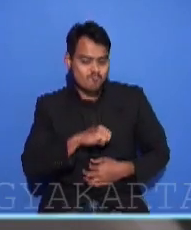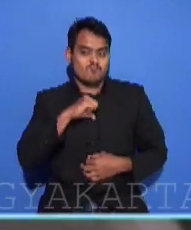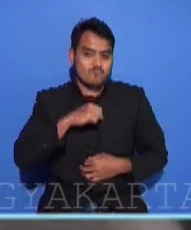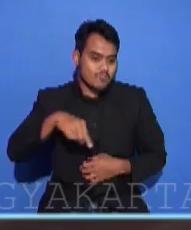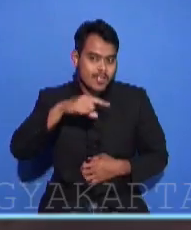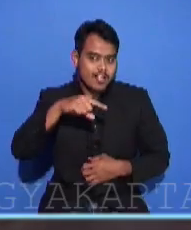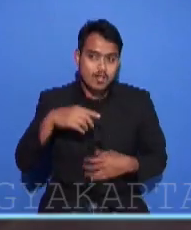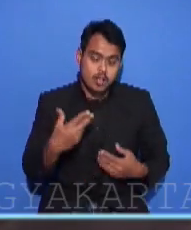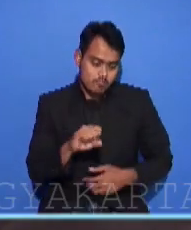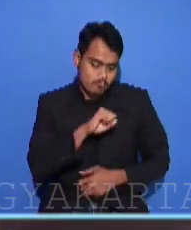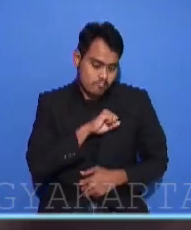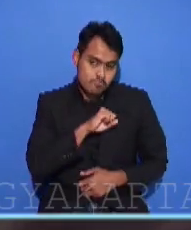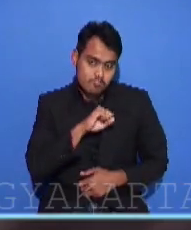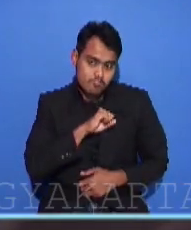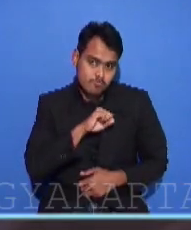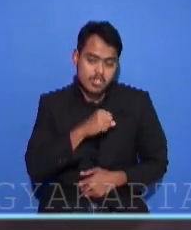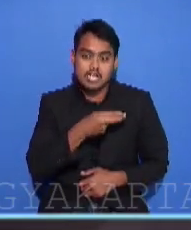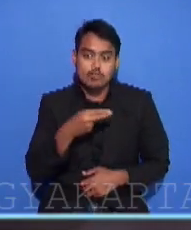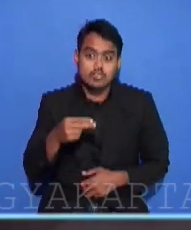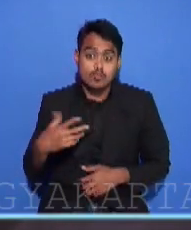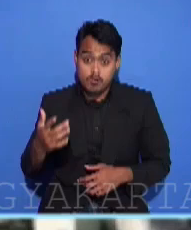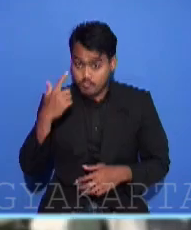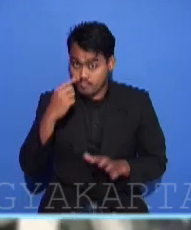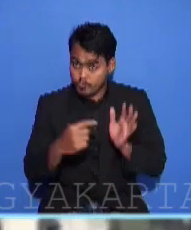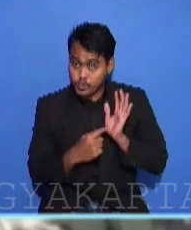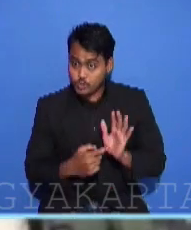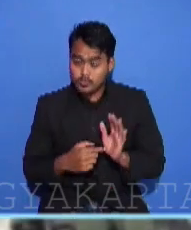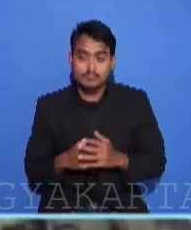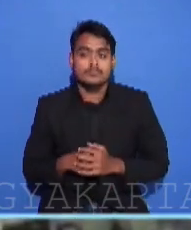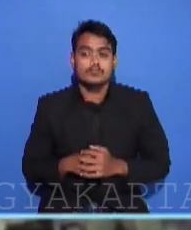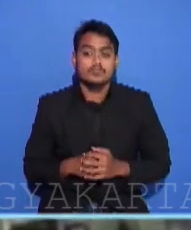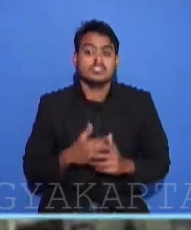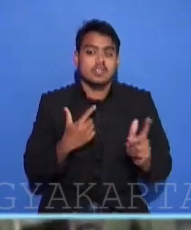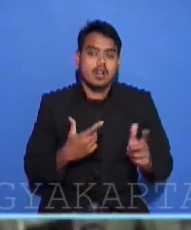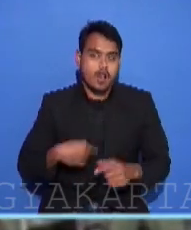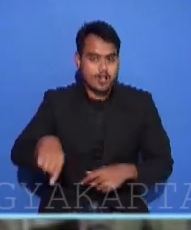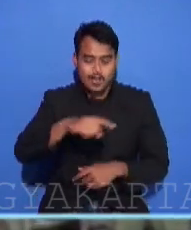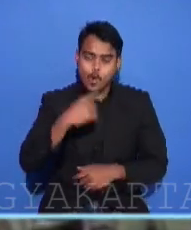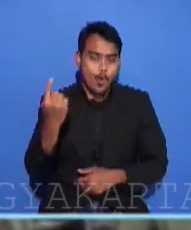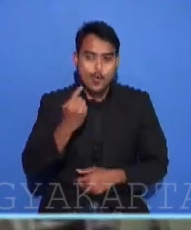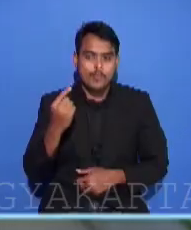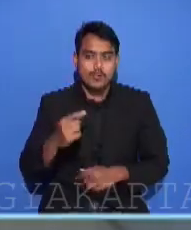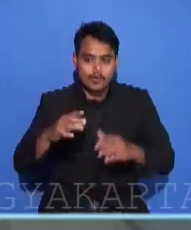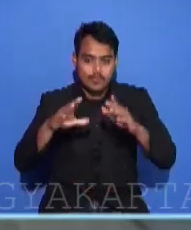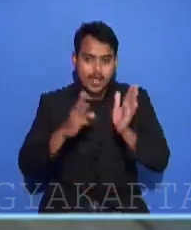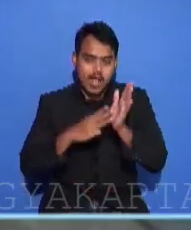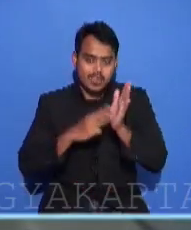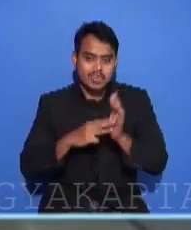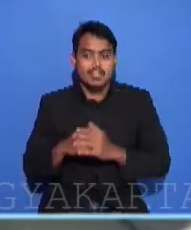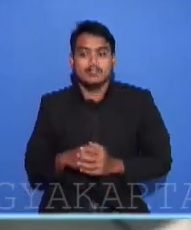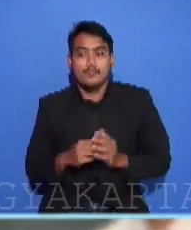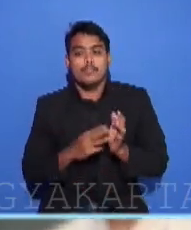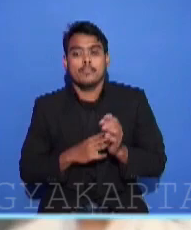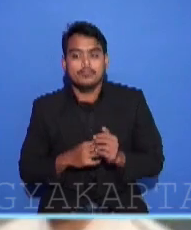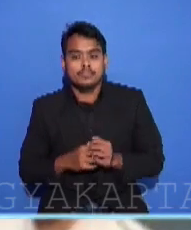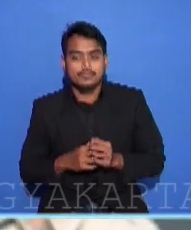Indonesia. Pertunjukan kolosal peristiwa serangan umum 1 Maret kali ini digelar oleh Dinas Kebudayaan Kabupaten Bantul sebagai upaya